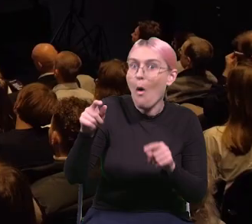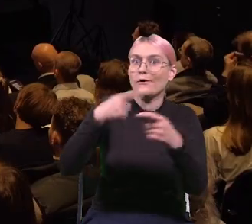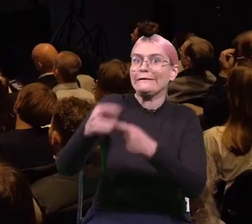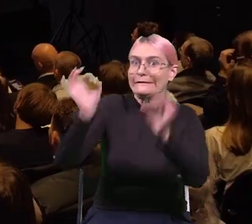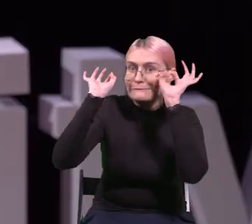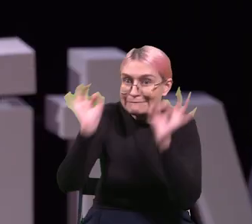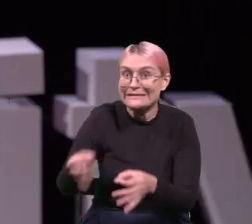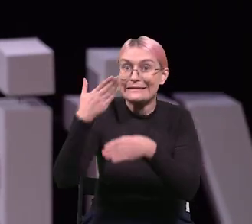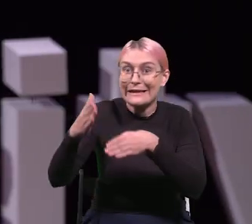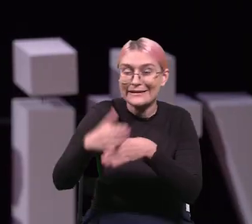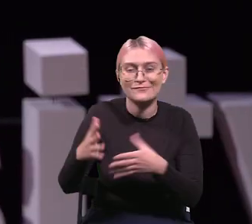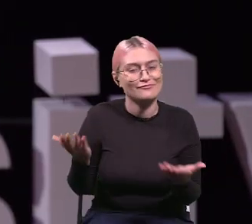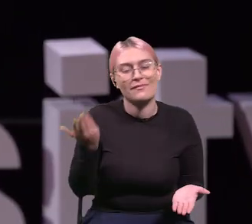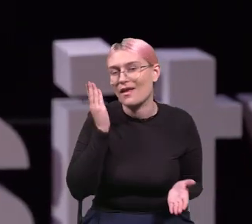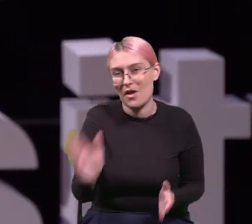rozwiązanie.